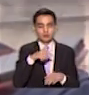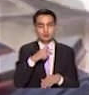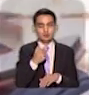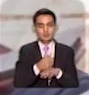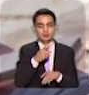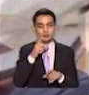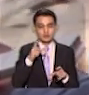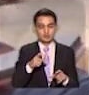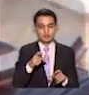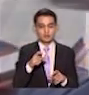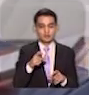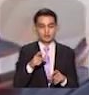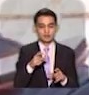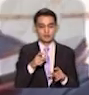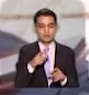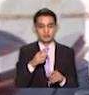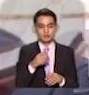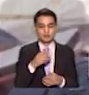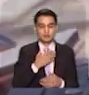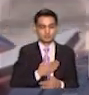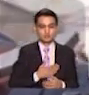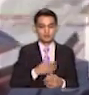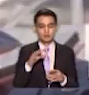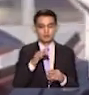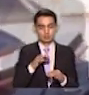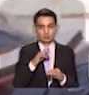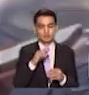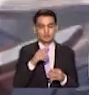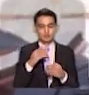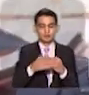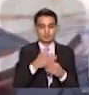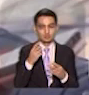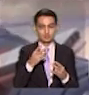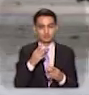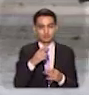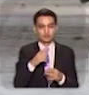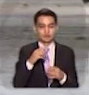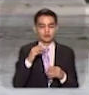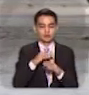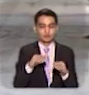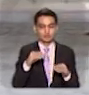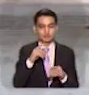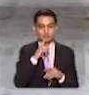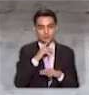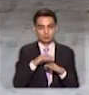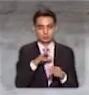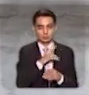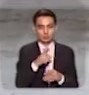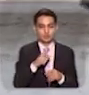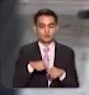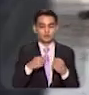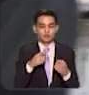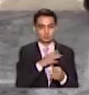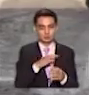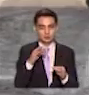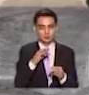яғни қоғамдық тыныштықты бұзу әрекет деп есептеуге болады бұны. Арызын қауіпті жолмен жеткізбек болған жігіт